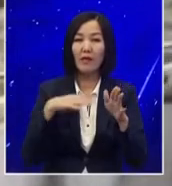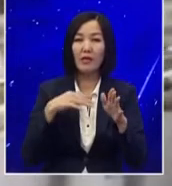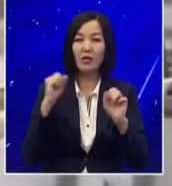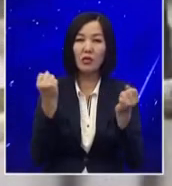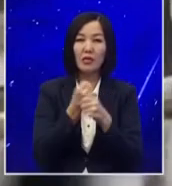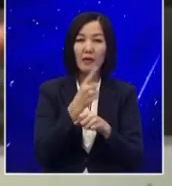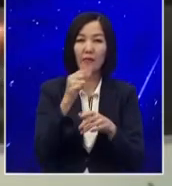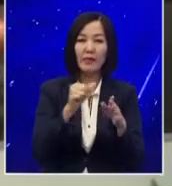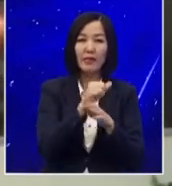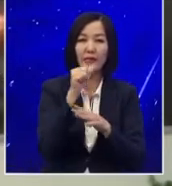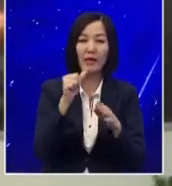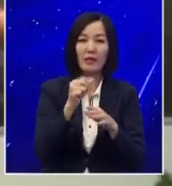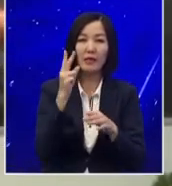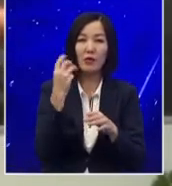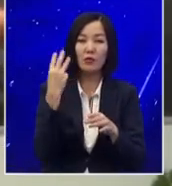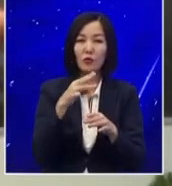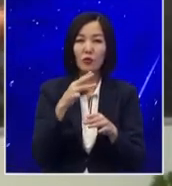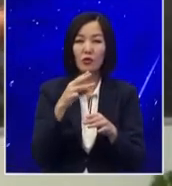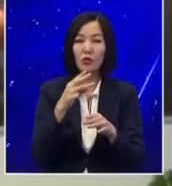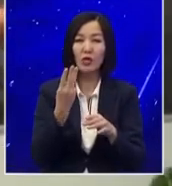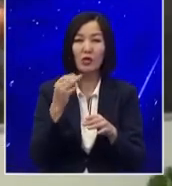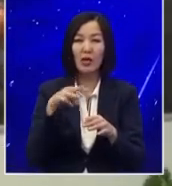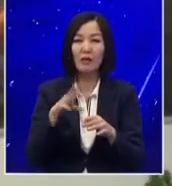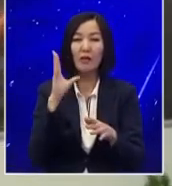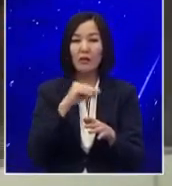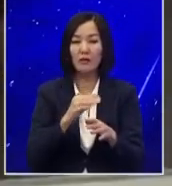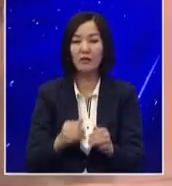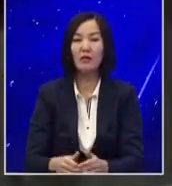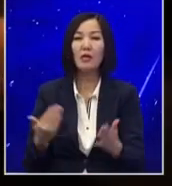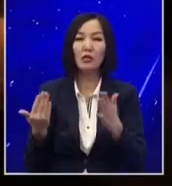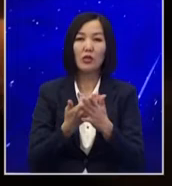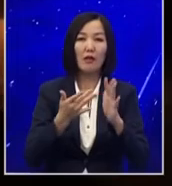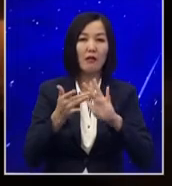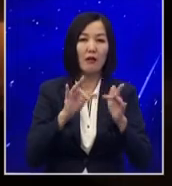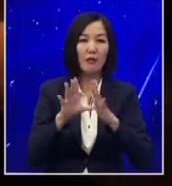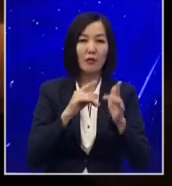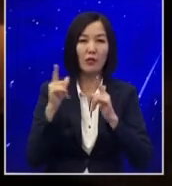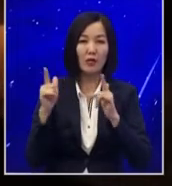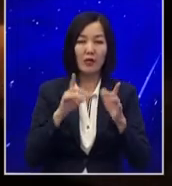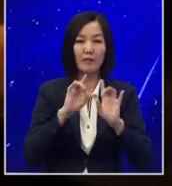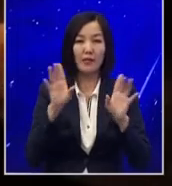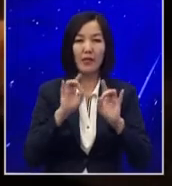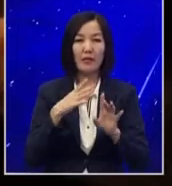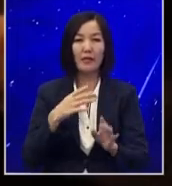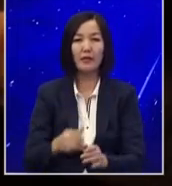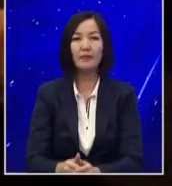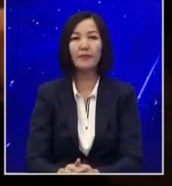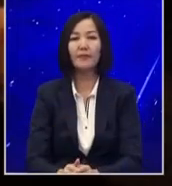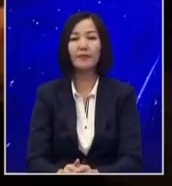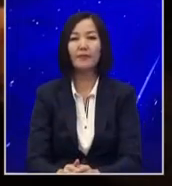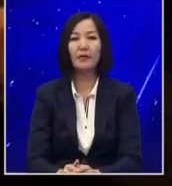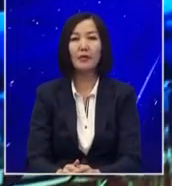сағатына 230 шақырымға жетеді. Топтаманы ғалымдар ақпараттармен дайындаған Елдана Серікбайқызы, Жетісу телеарнасы.